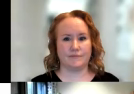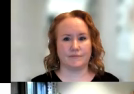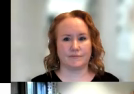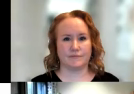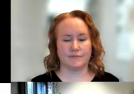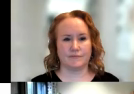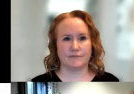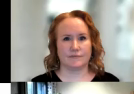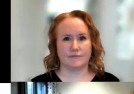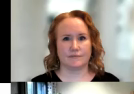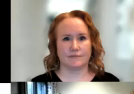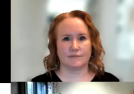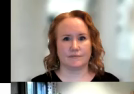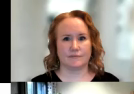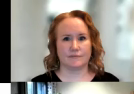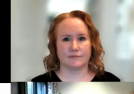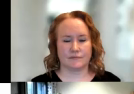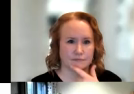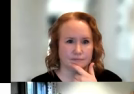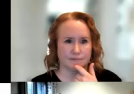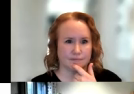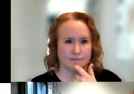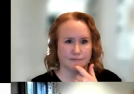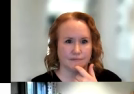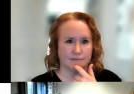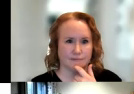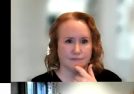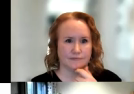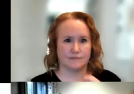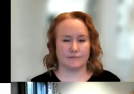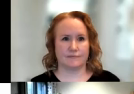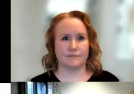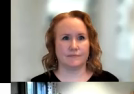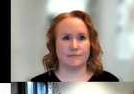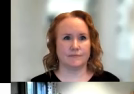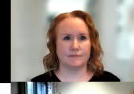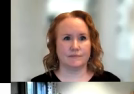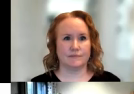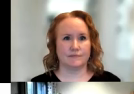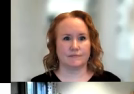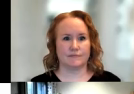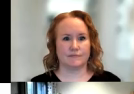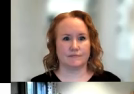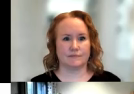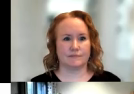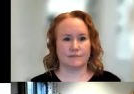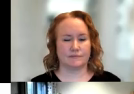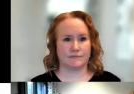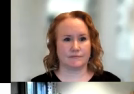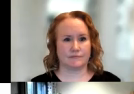Så tilsynet har altså fått i oppdrag i tildelingsbrevet i år om å utvikle en løsning for